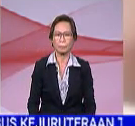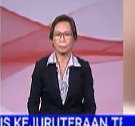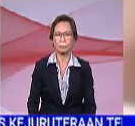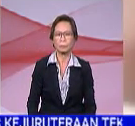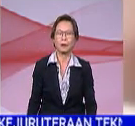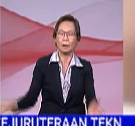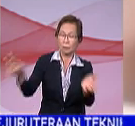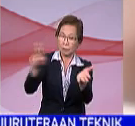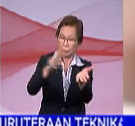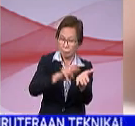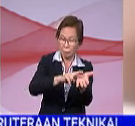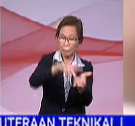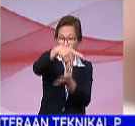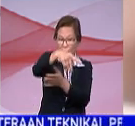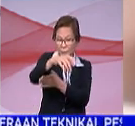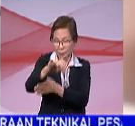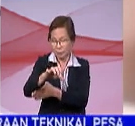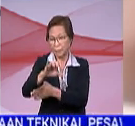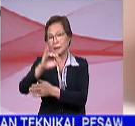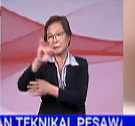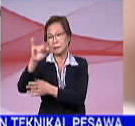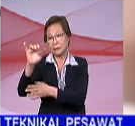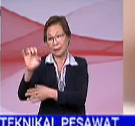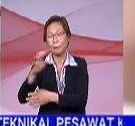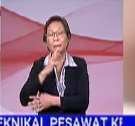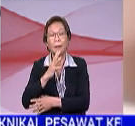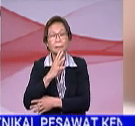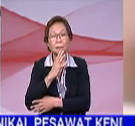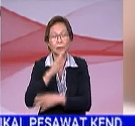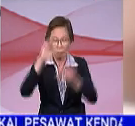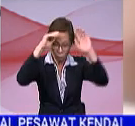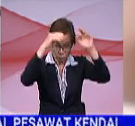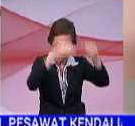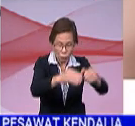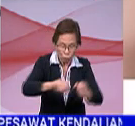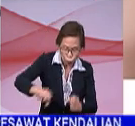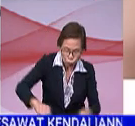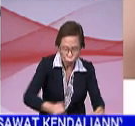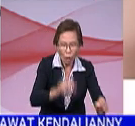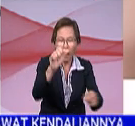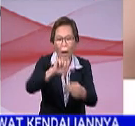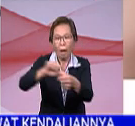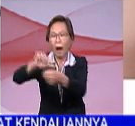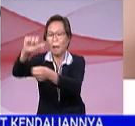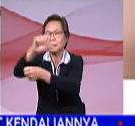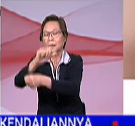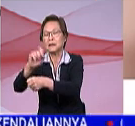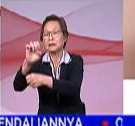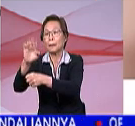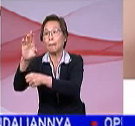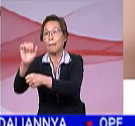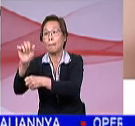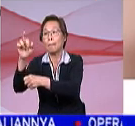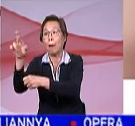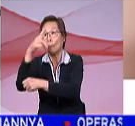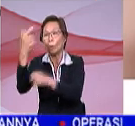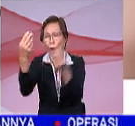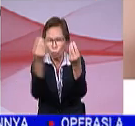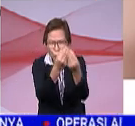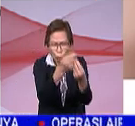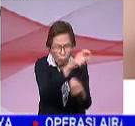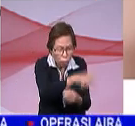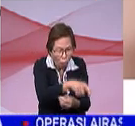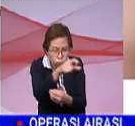Menerusi kenyataan media, J. Khairil berkata tumpuan dibuat di daerah Sungai Asap dan Sebau. Berikutan jumlah penduduk